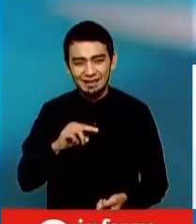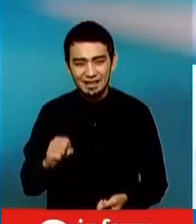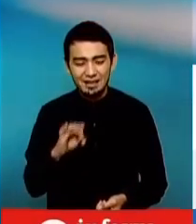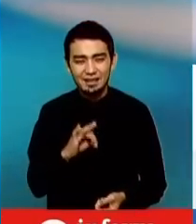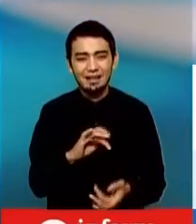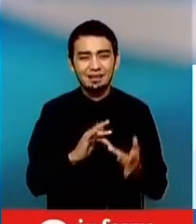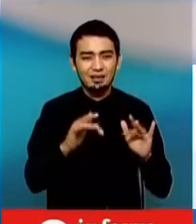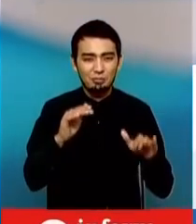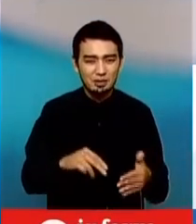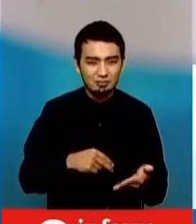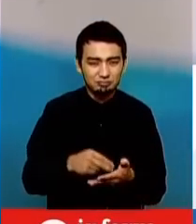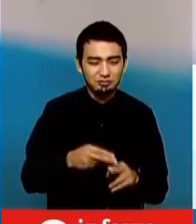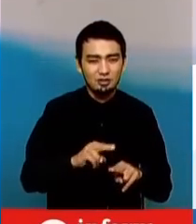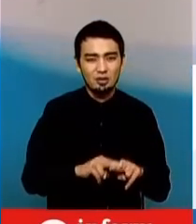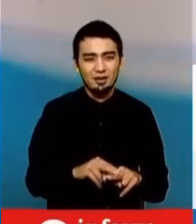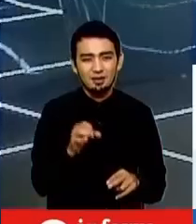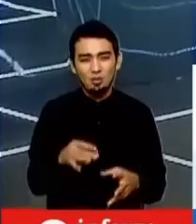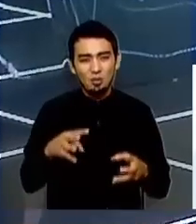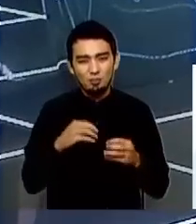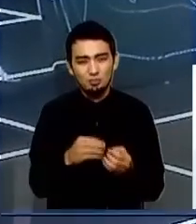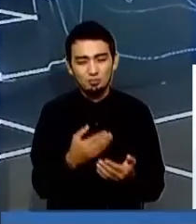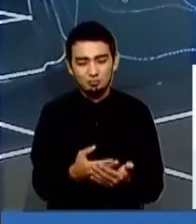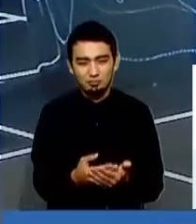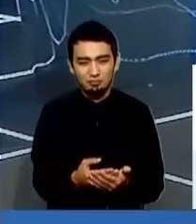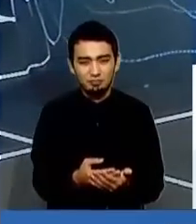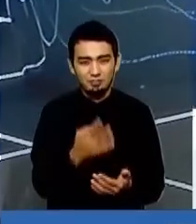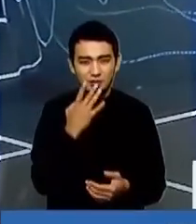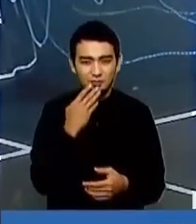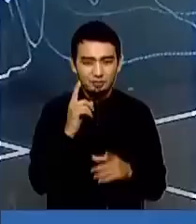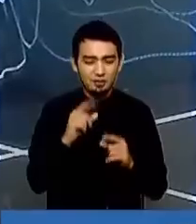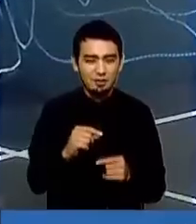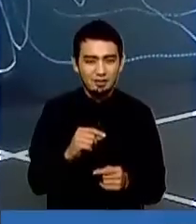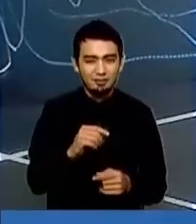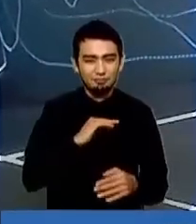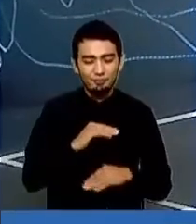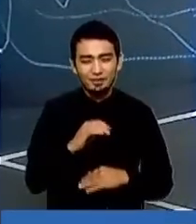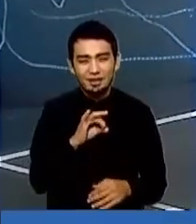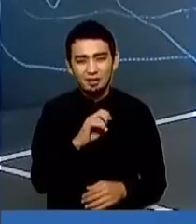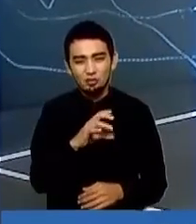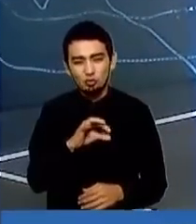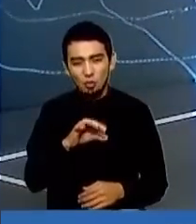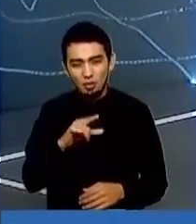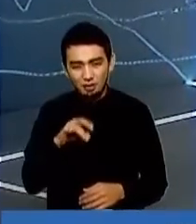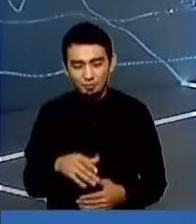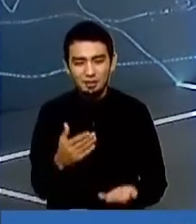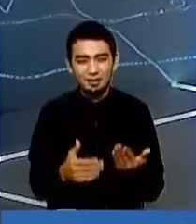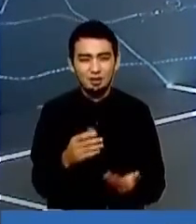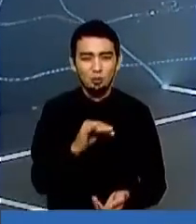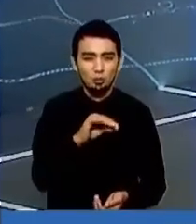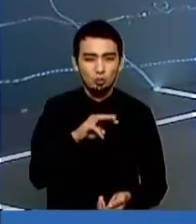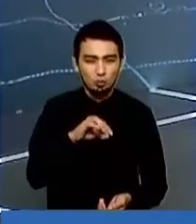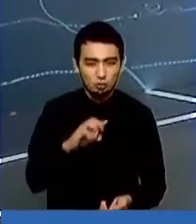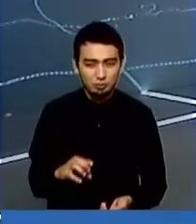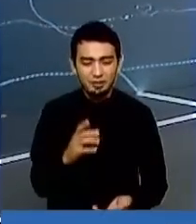социальными сетях, с покупкой. В основном у нас получается за границу видят в Инстаграме, в соцсетях или в Ютубе. В Ютубе еще